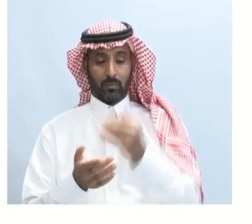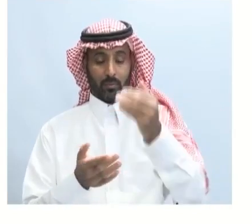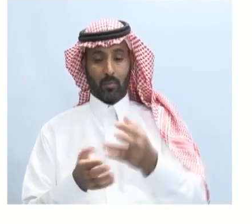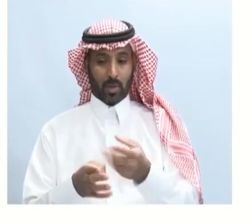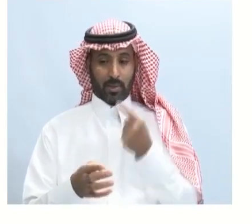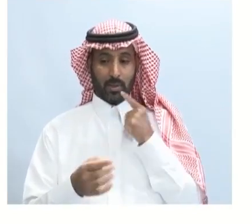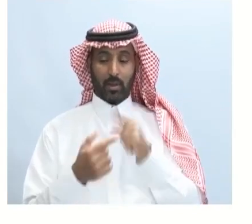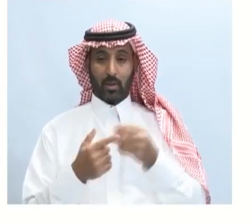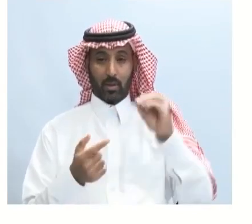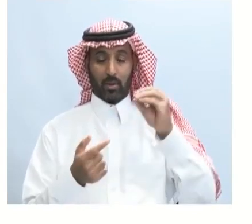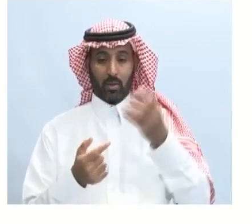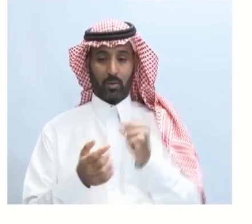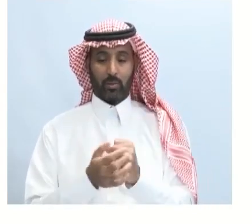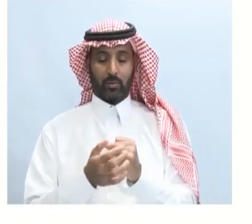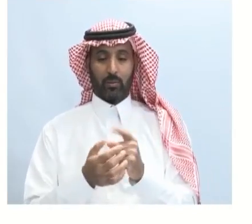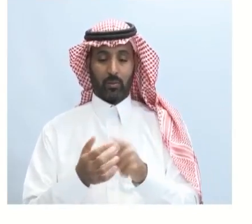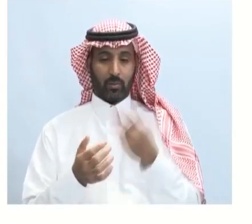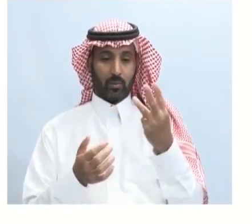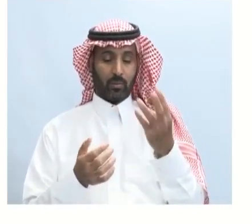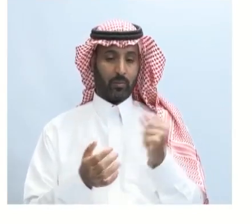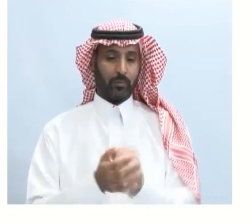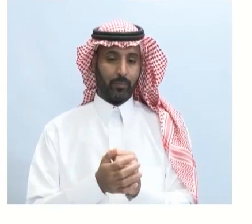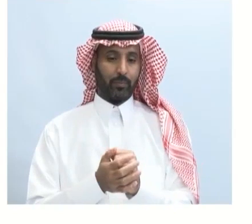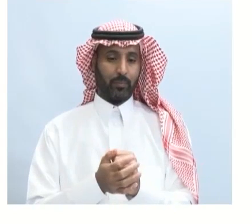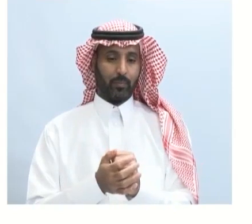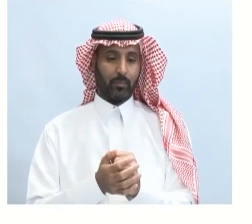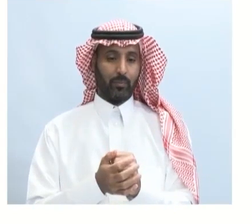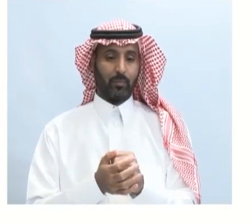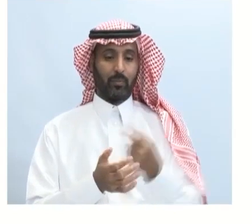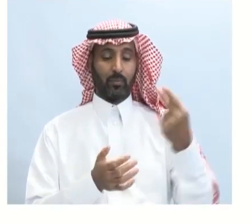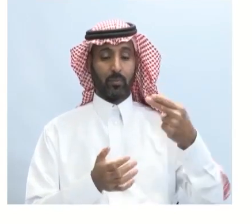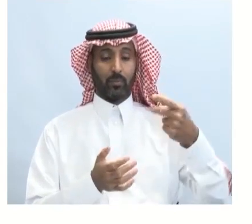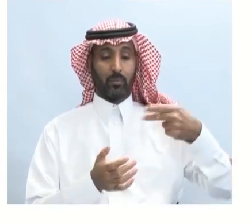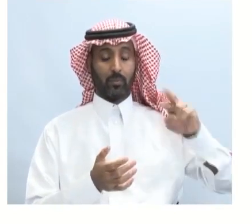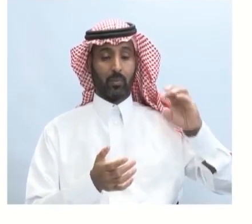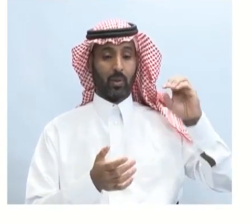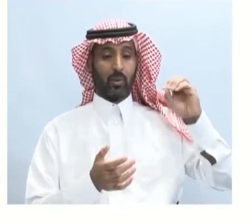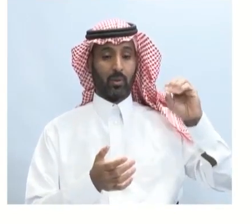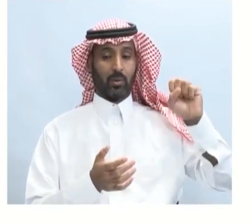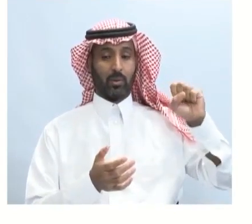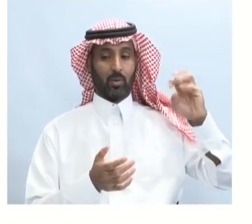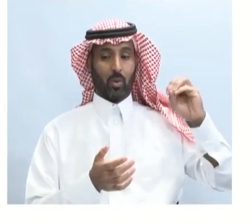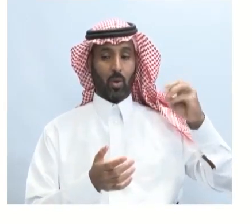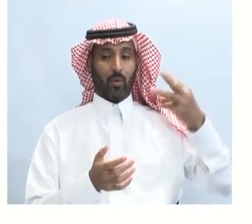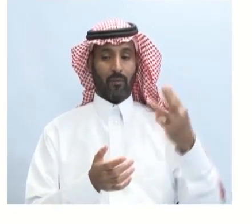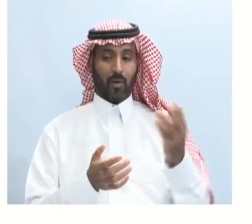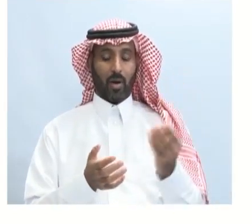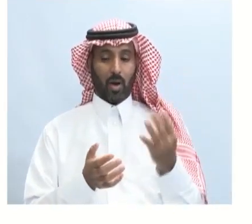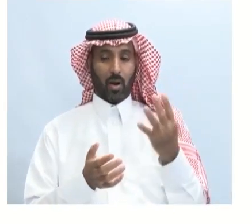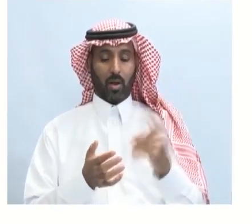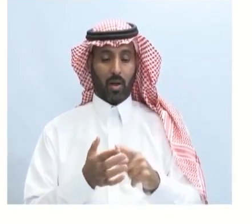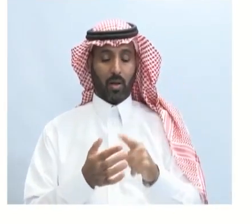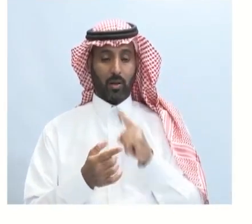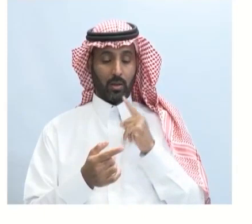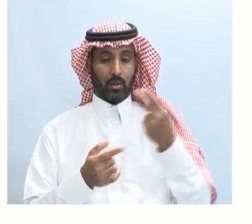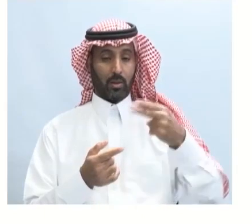مصدر للاكسجين المصدر الثالث كذلك الكبريتيك الكبريتيك هو h2 اس ا4 الهيدروجين موجب واحد